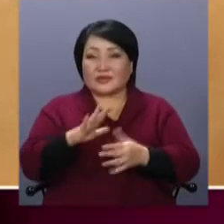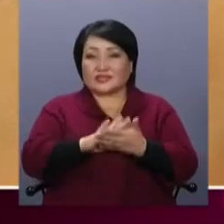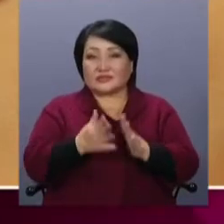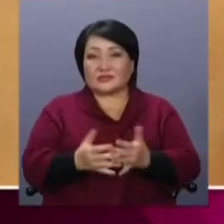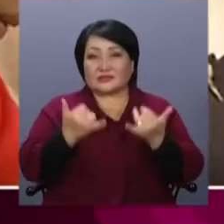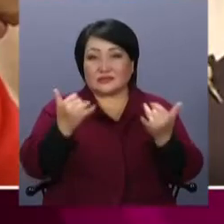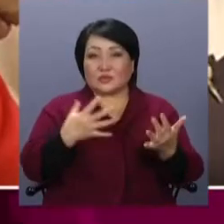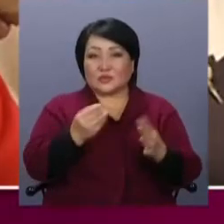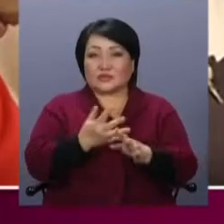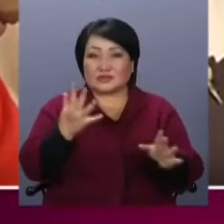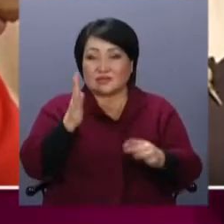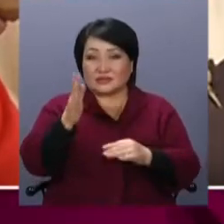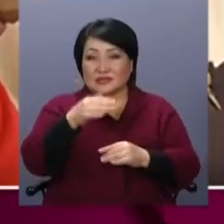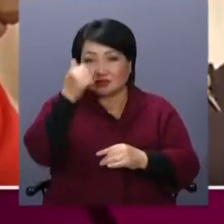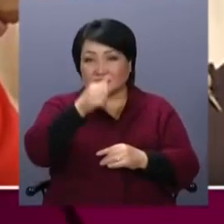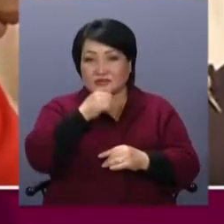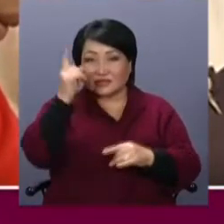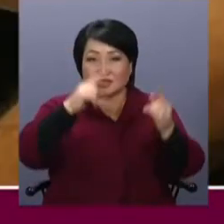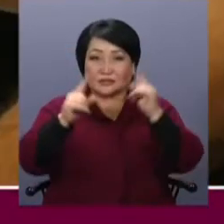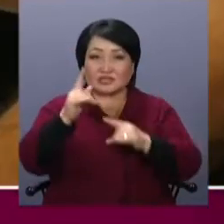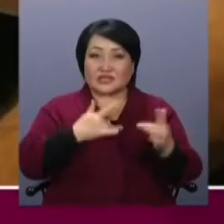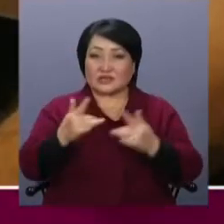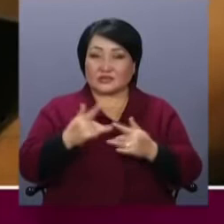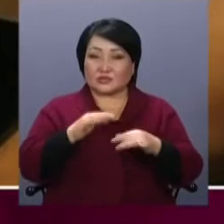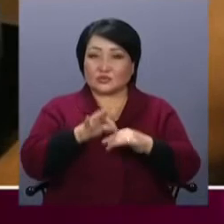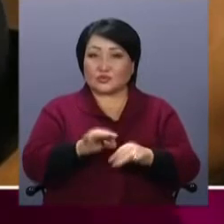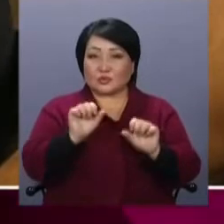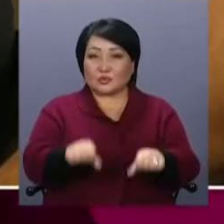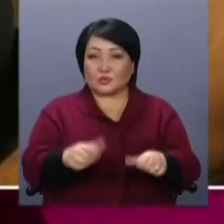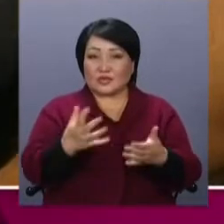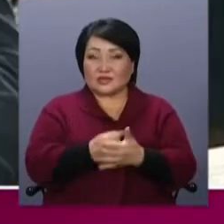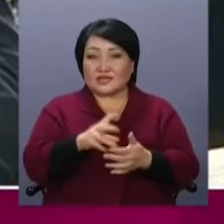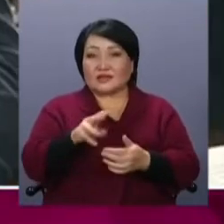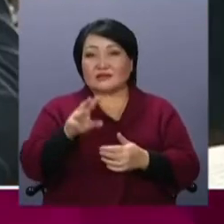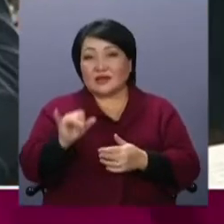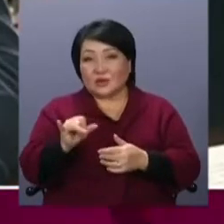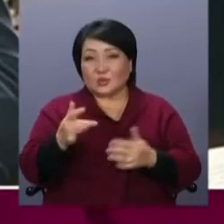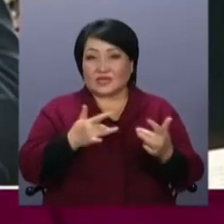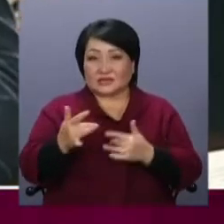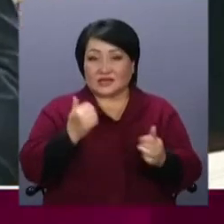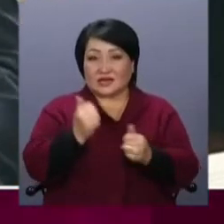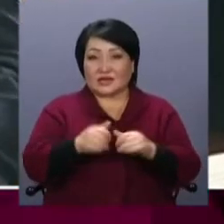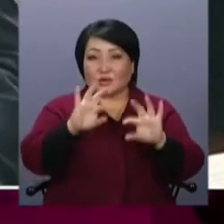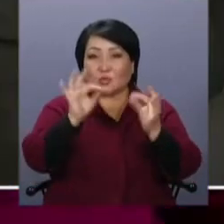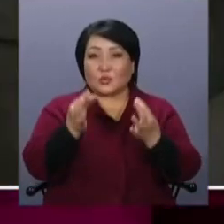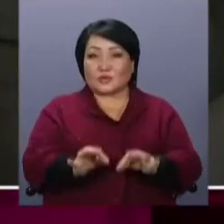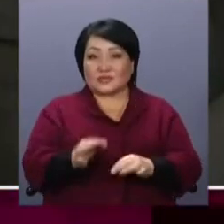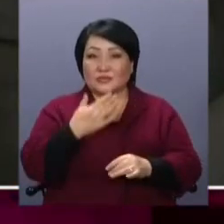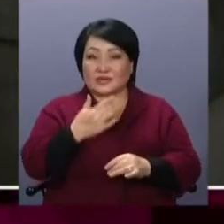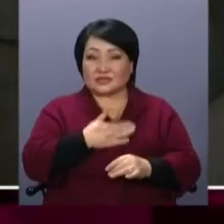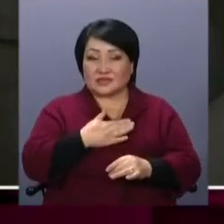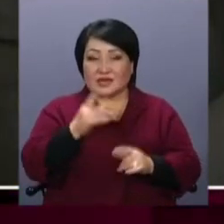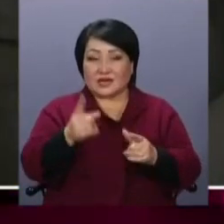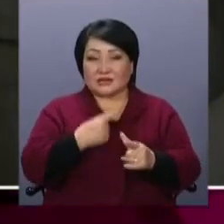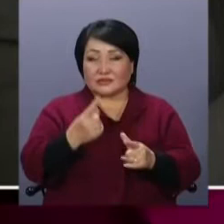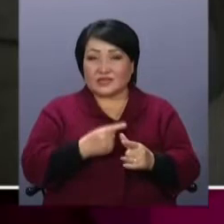кезегінде олар алдағы жылы шығармашылық концерт өткізуге мүмкіндік алады. Яғни Алатау театрында әр өнерпаздың атымен жеке кеш ұйымдастырылатын